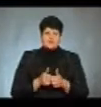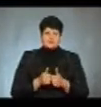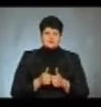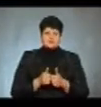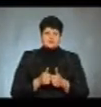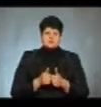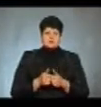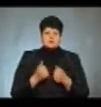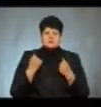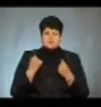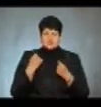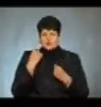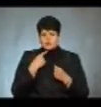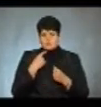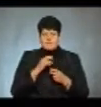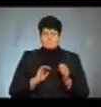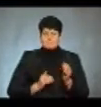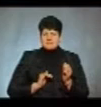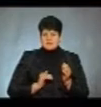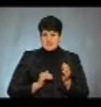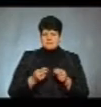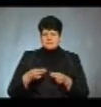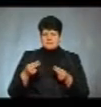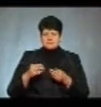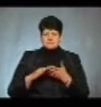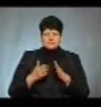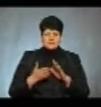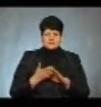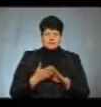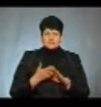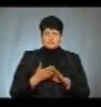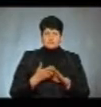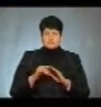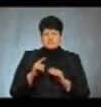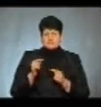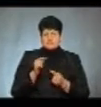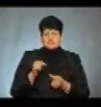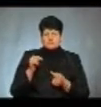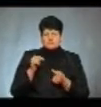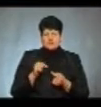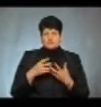Оформитись фізичною особою-підприємцем, укласти договір